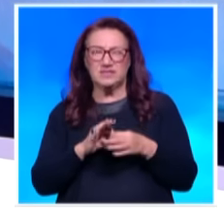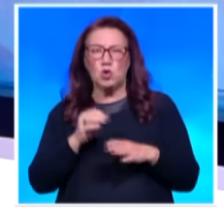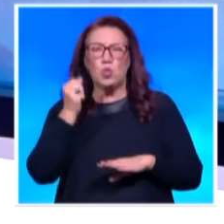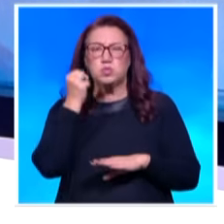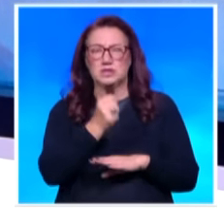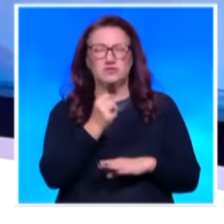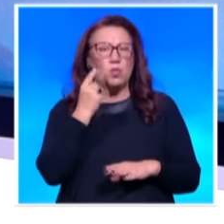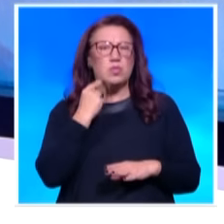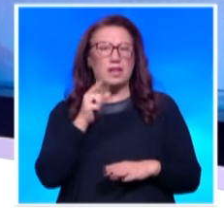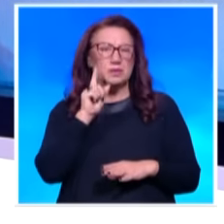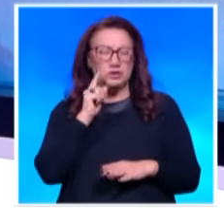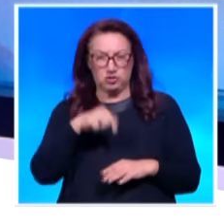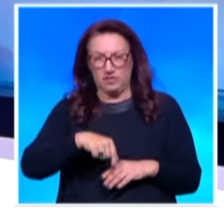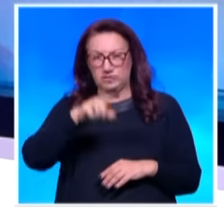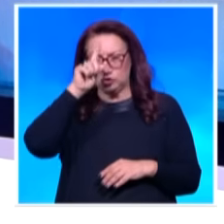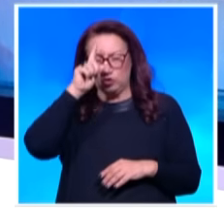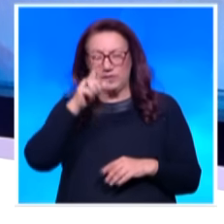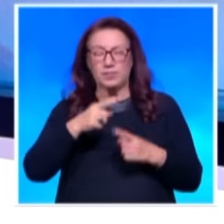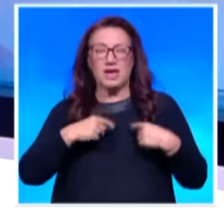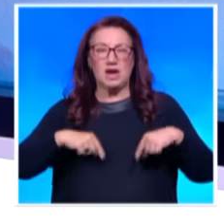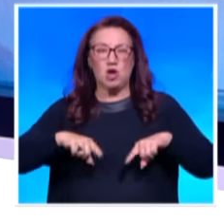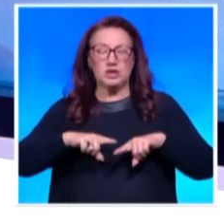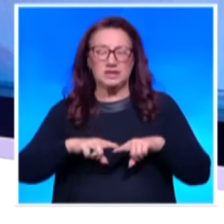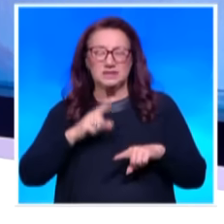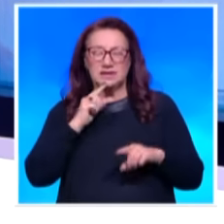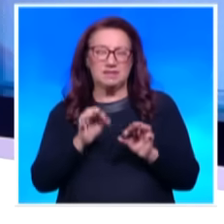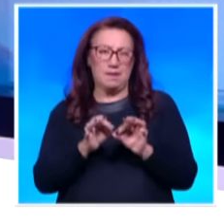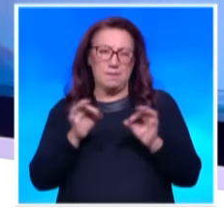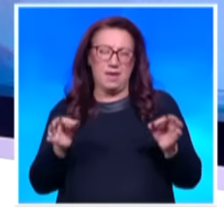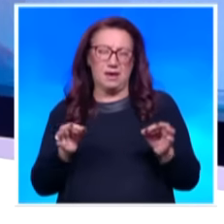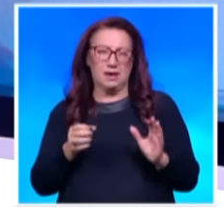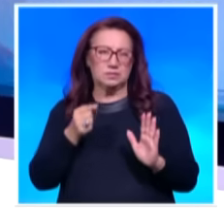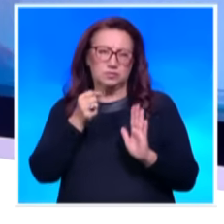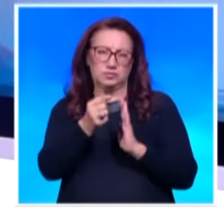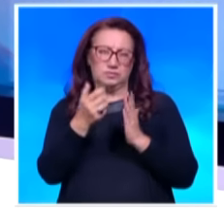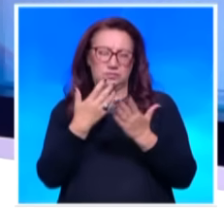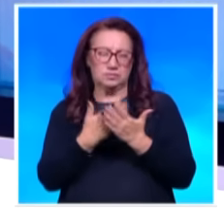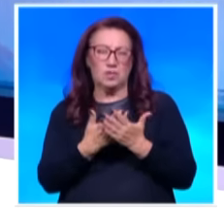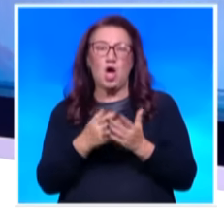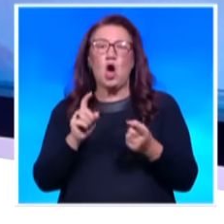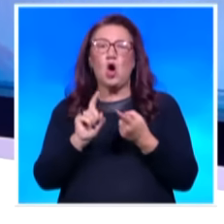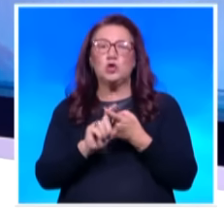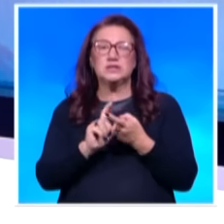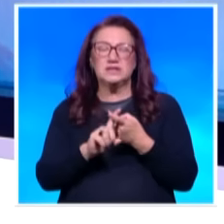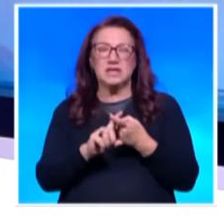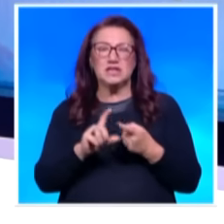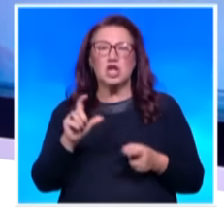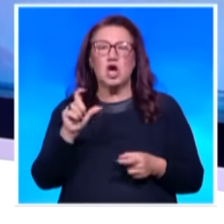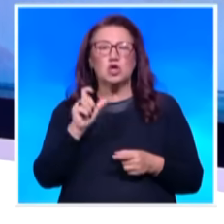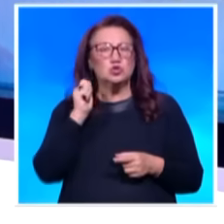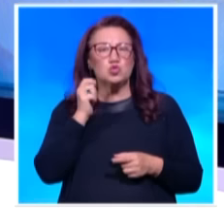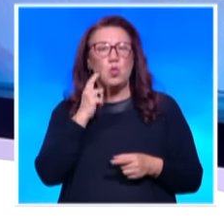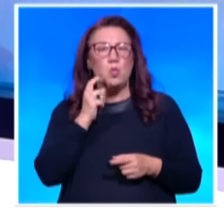съд в столицата определи мярка за държане под стража на Константин Суботинов. Той е обвинен